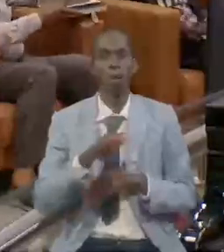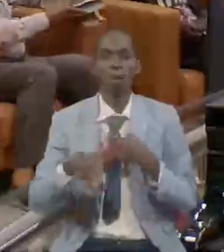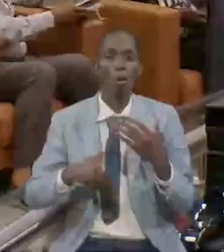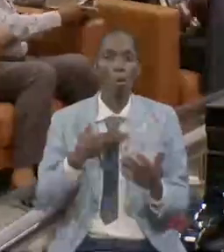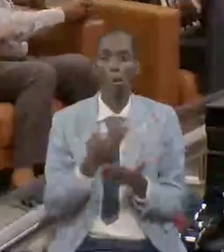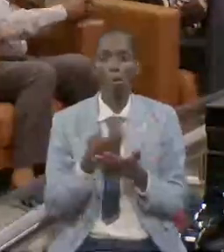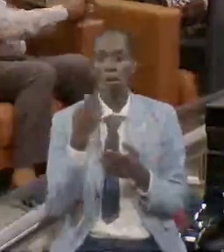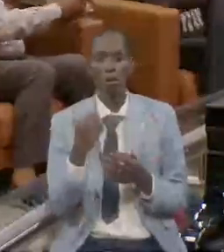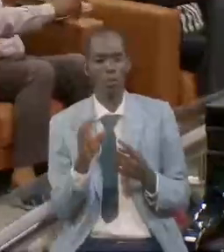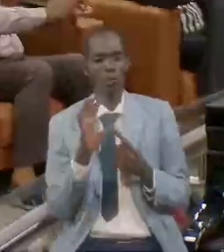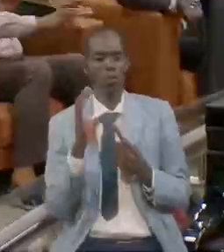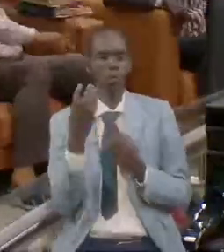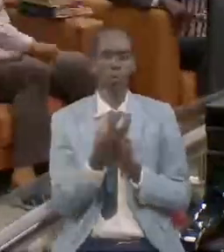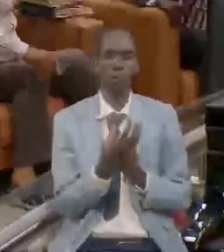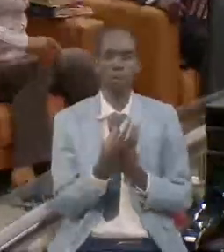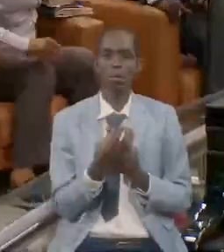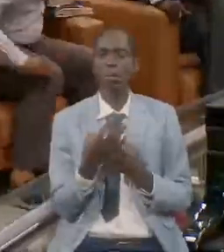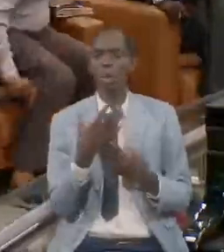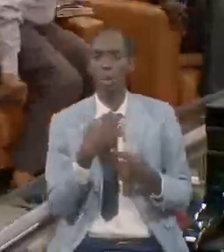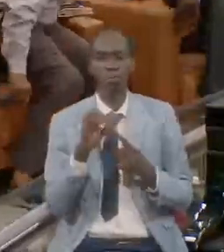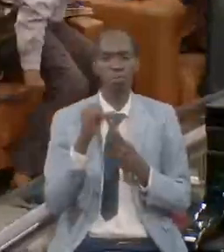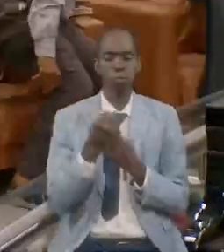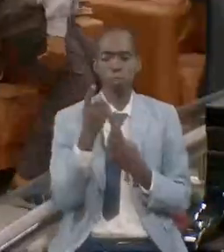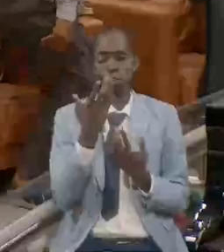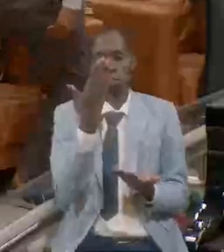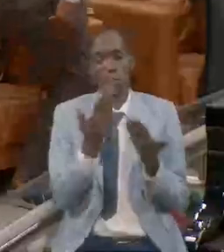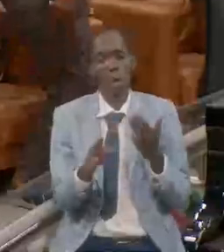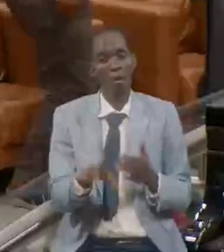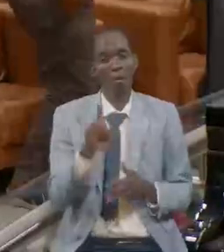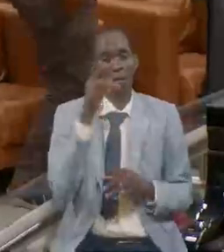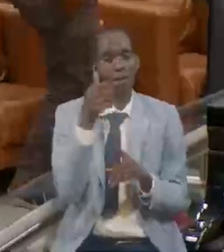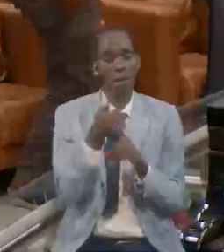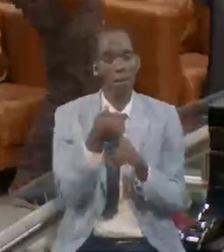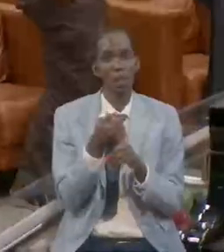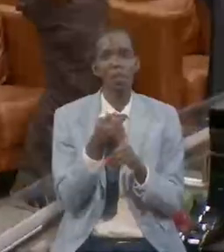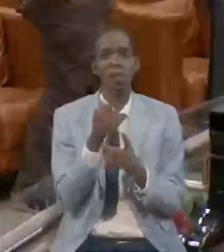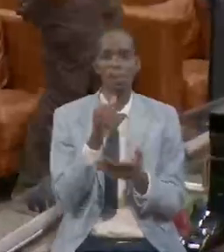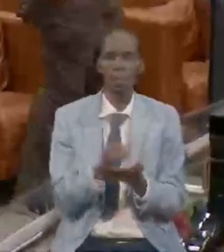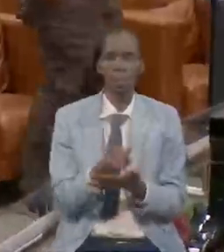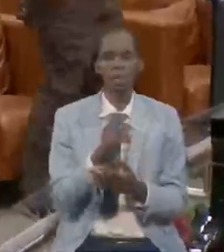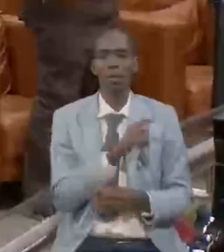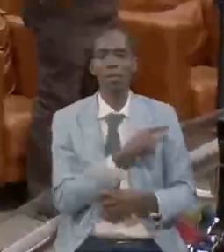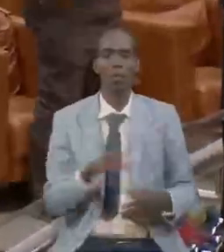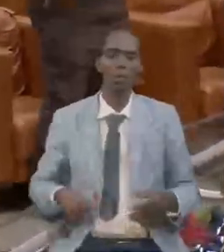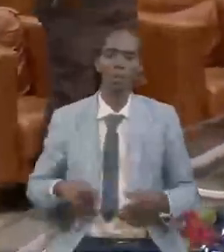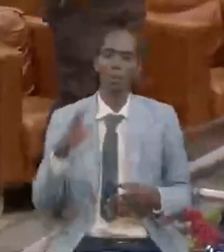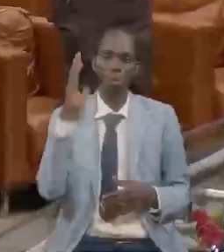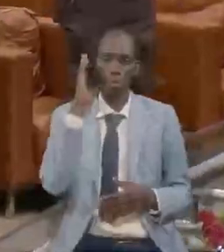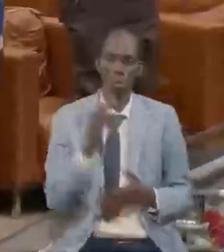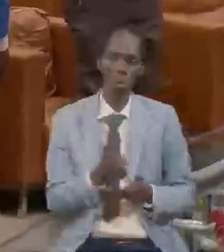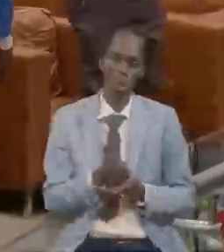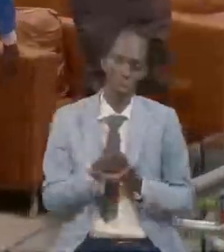dans toutes les circonstances et les situations que vous trouverez. Que le Seigneur vous